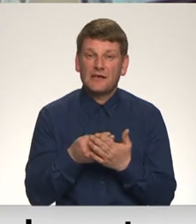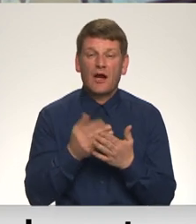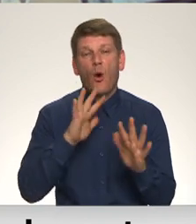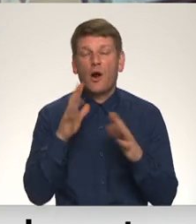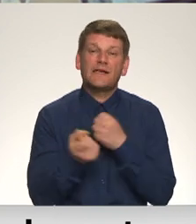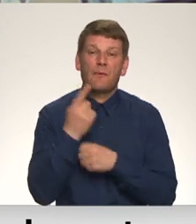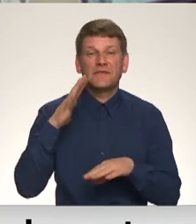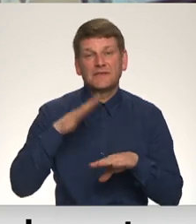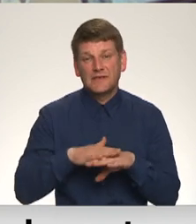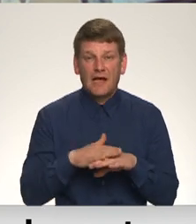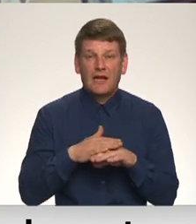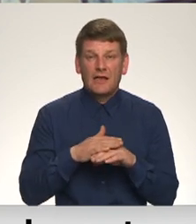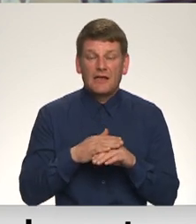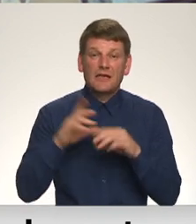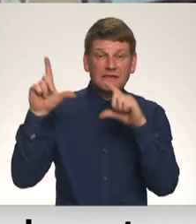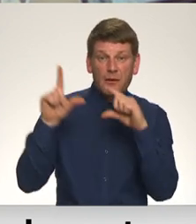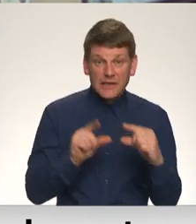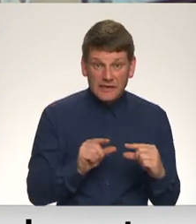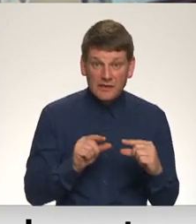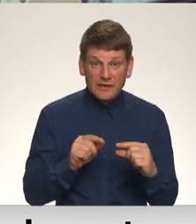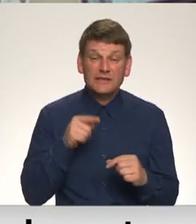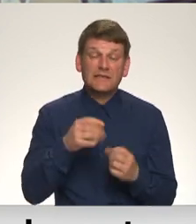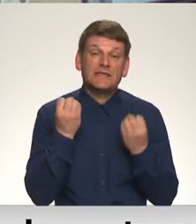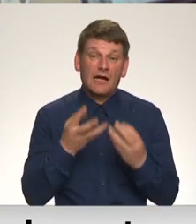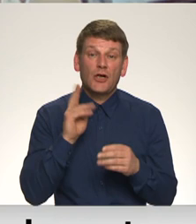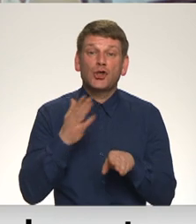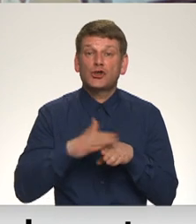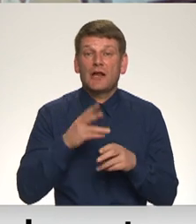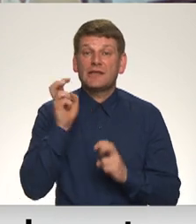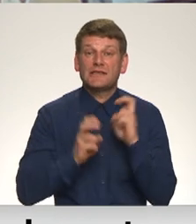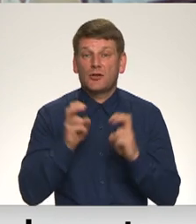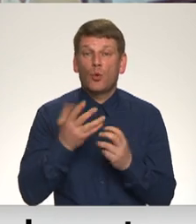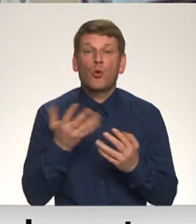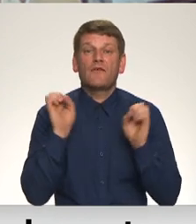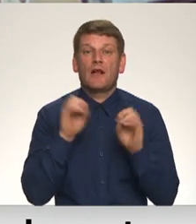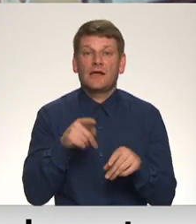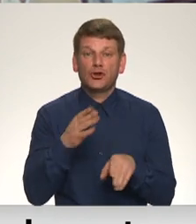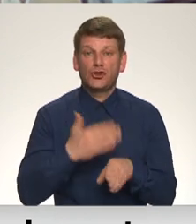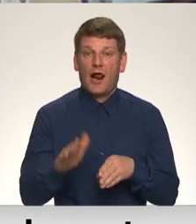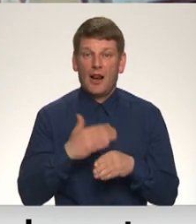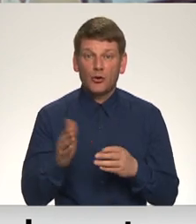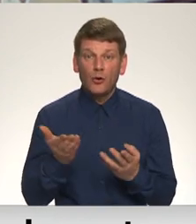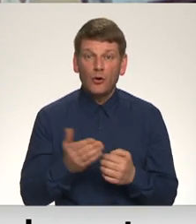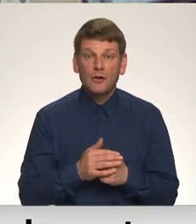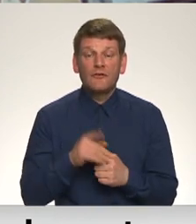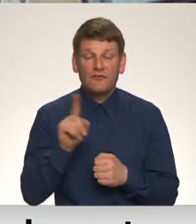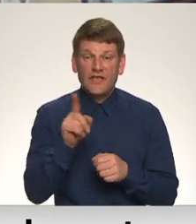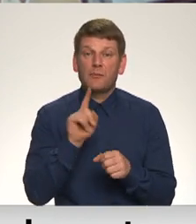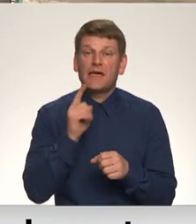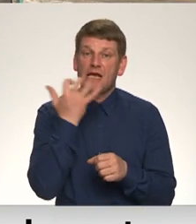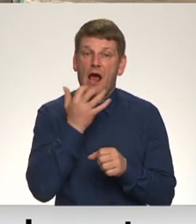kādu iemeslu pēc, piemēram, aiziet lejā, tad skaidrs, ka šķeldas ražotājiem, kur viņi liks to šķeldu, viņiem viņi ir